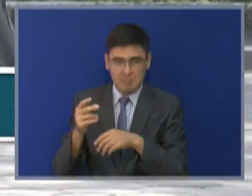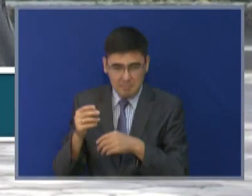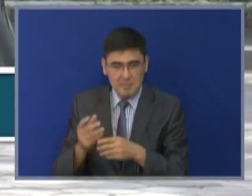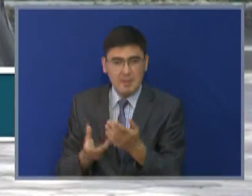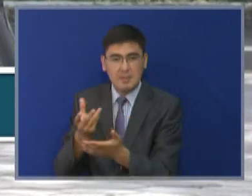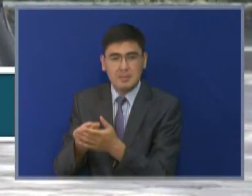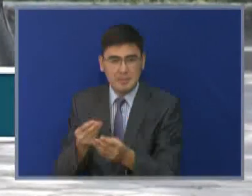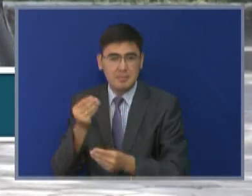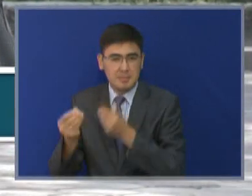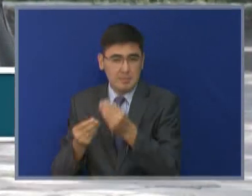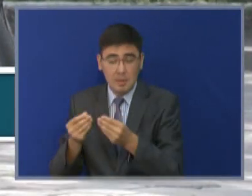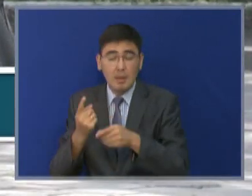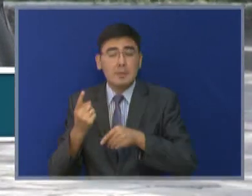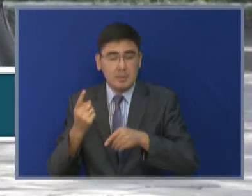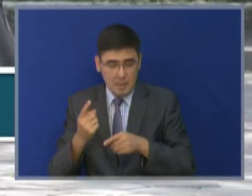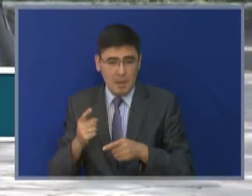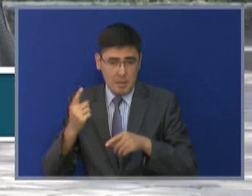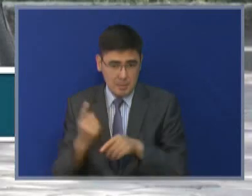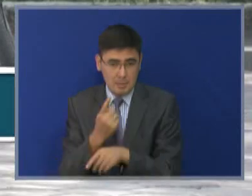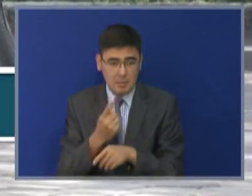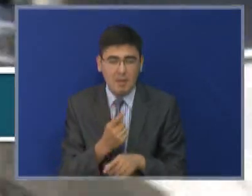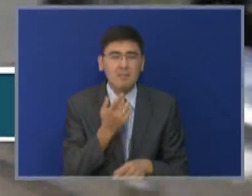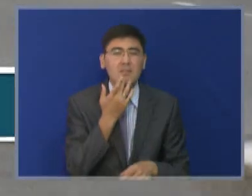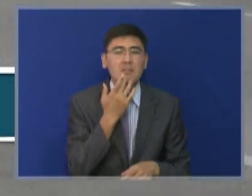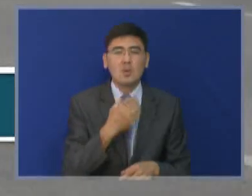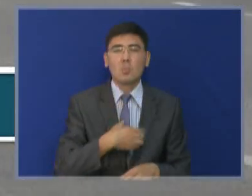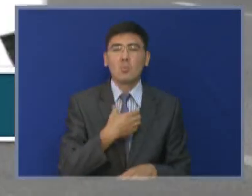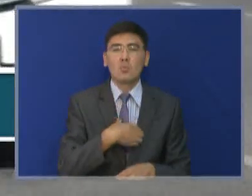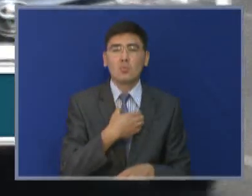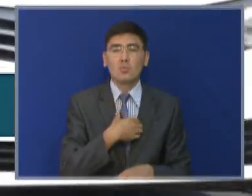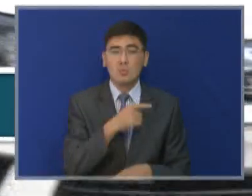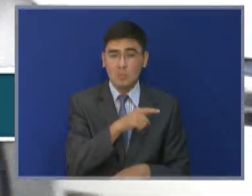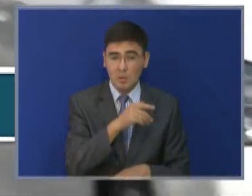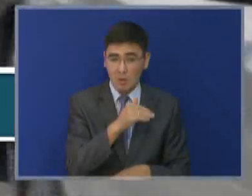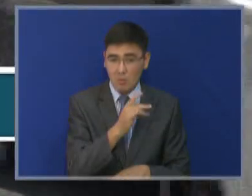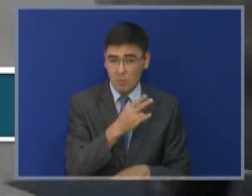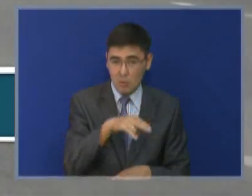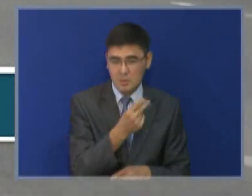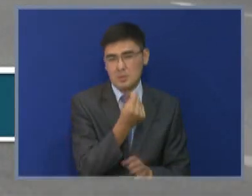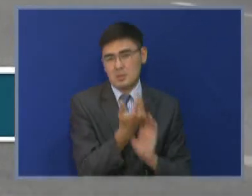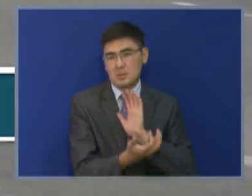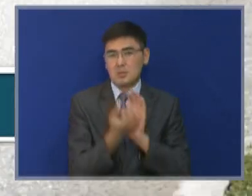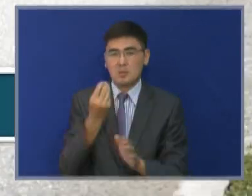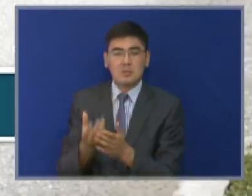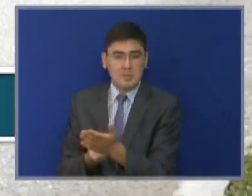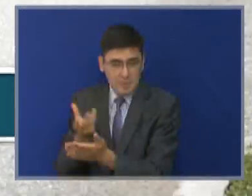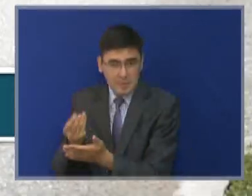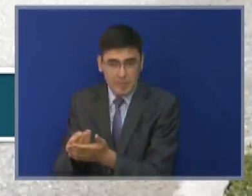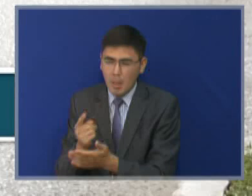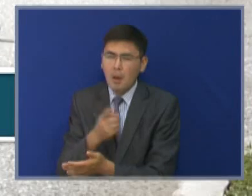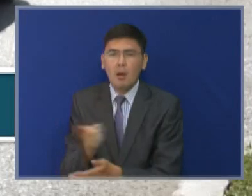жолғы төлем мемлекеттік әлеуметтік сақтандыру қорынан төленеді. Ережеге сәйкес, бұл төлем еңбекақысы сақталмайтын демалыста